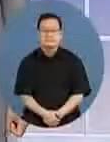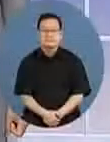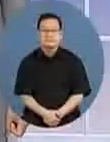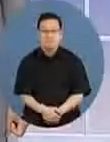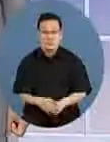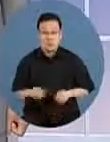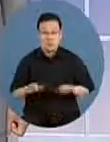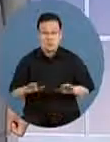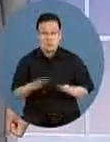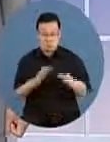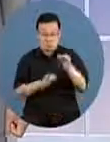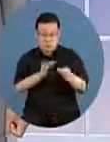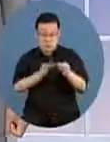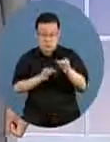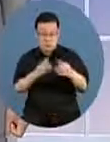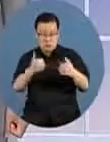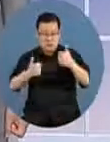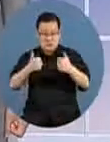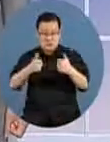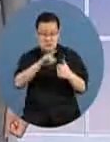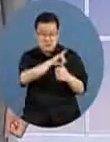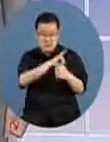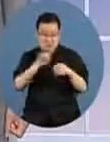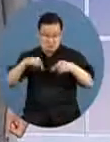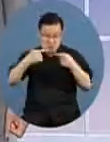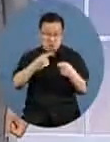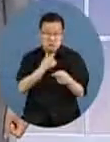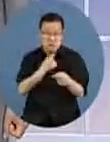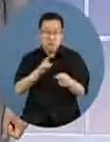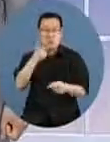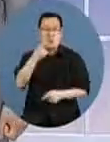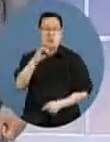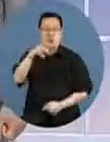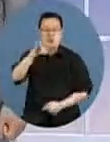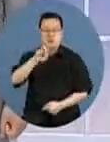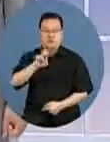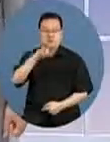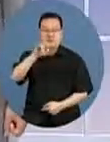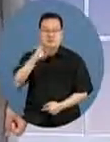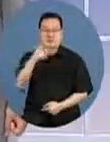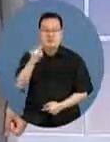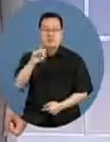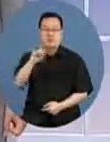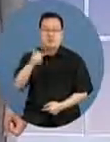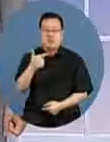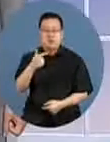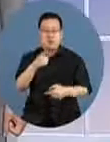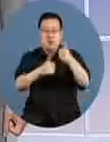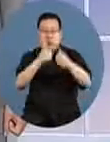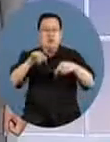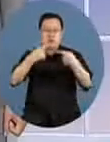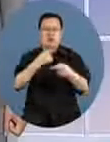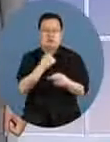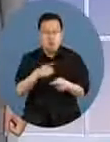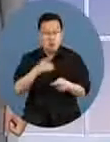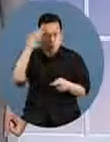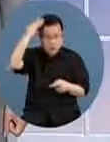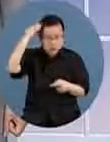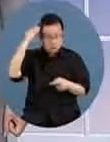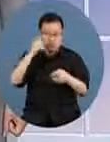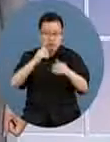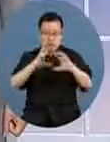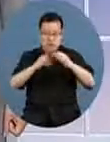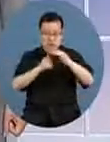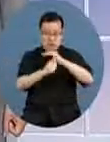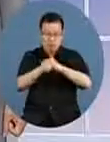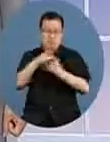네, 프로기사들이 가장 올라가고 싶은 대회가 바로 농심 신라면배가 아닌가 싶은데요. 그렇습니다. 한국 국가대표를 선발하는 그런